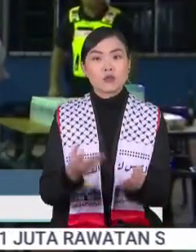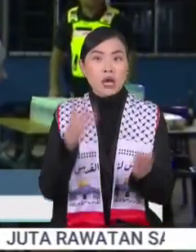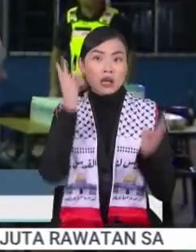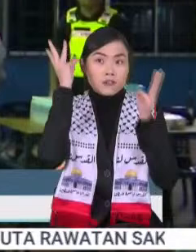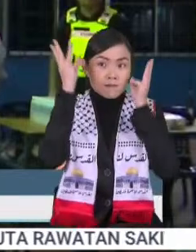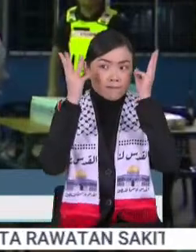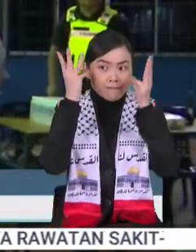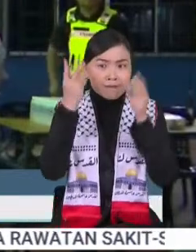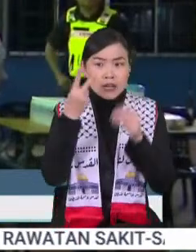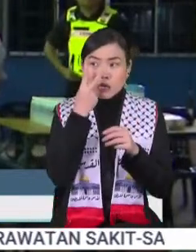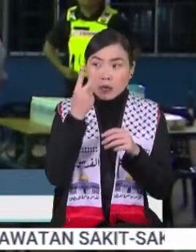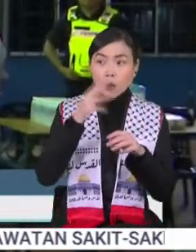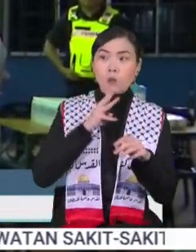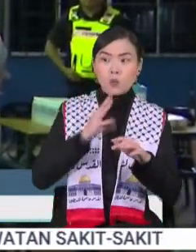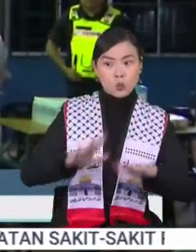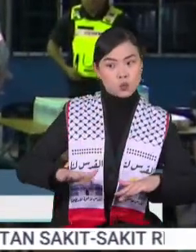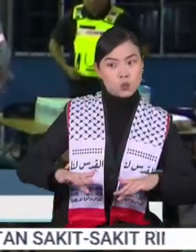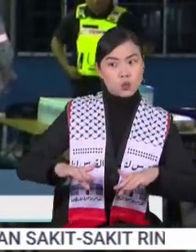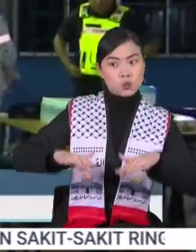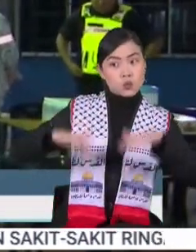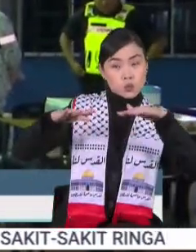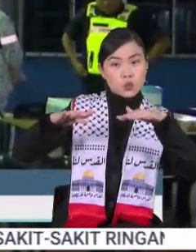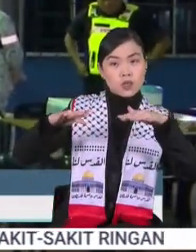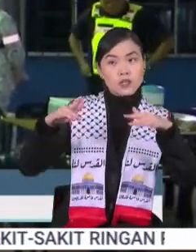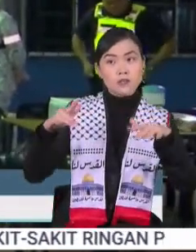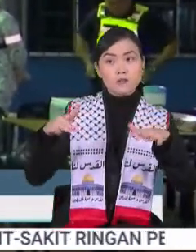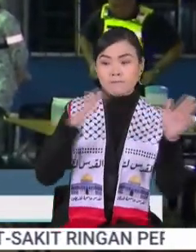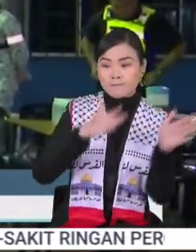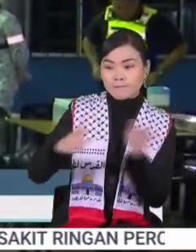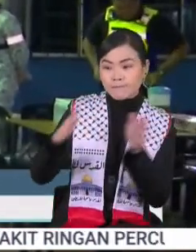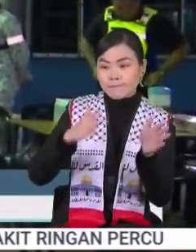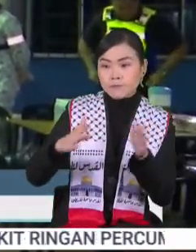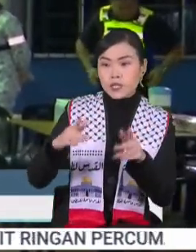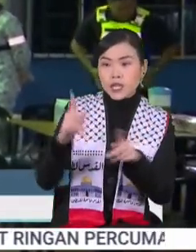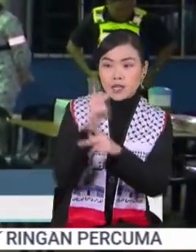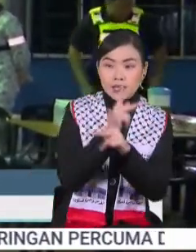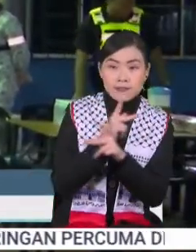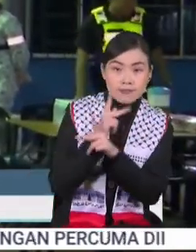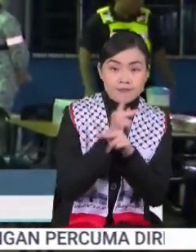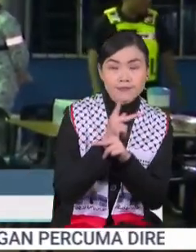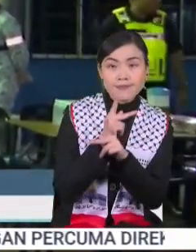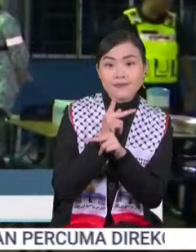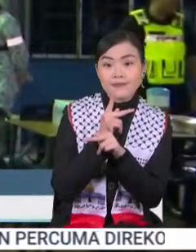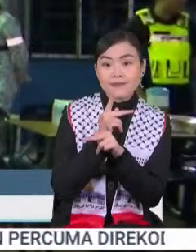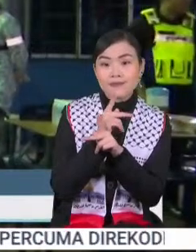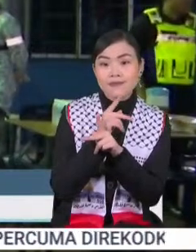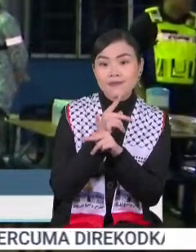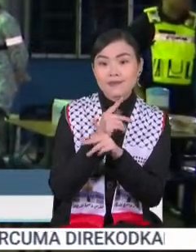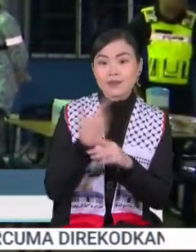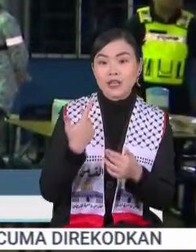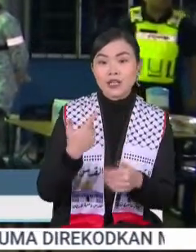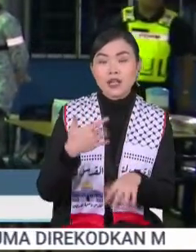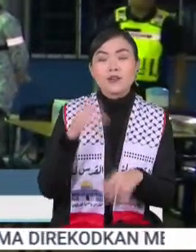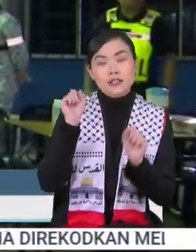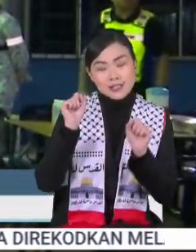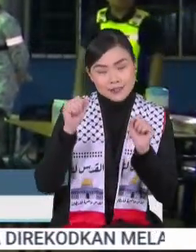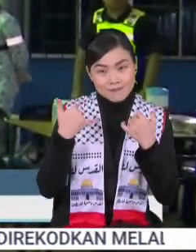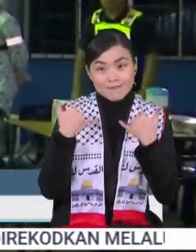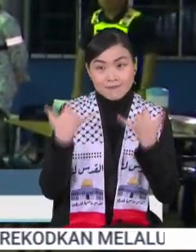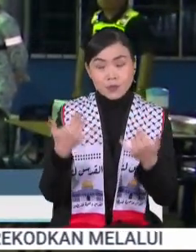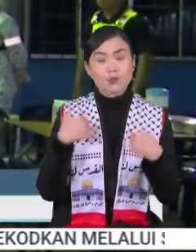keadaan air pasang sekarang ni langkah berjaga-jaga kamilah kami suruh belia ni Tidur